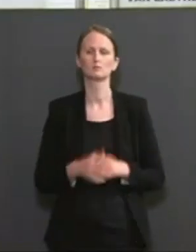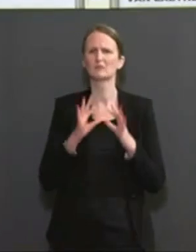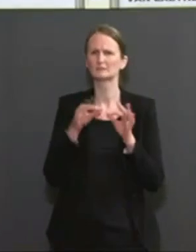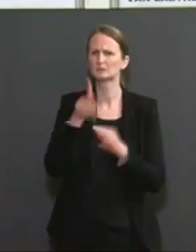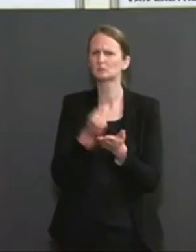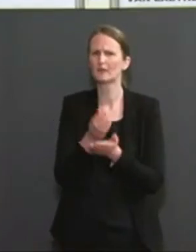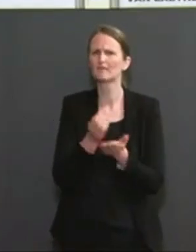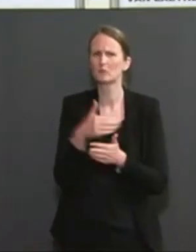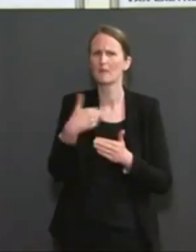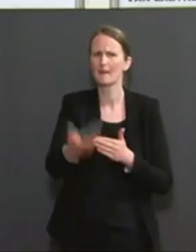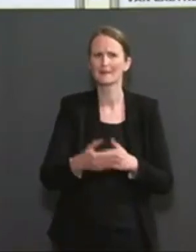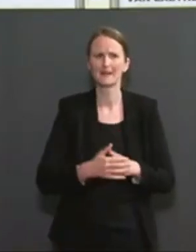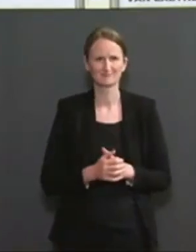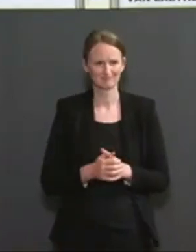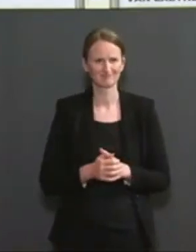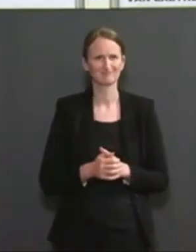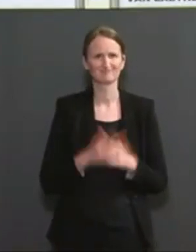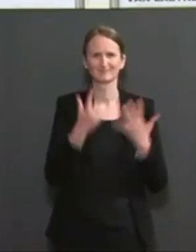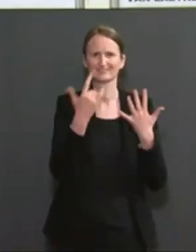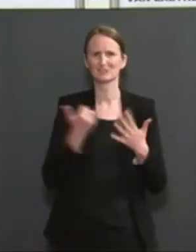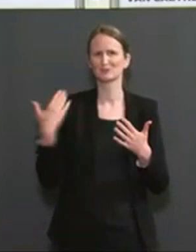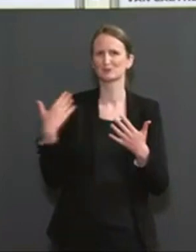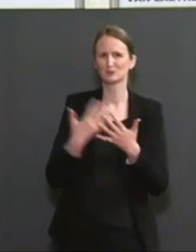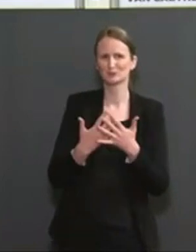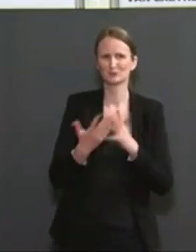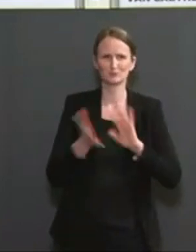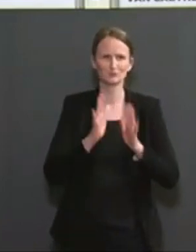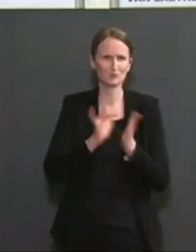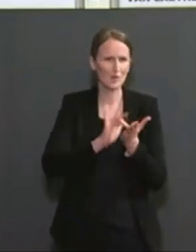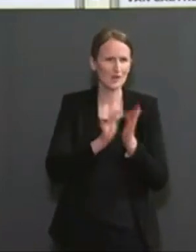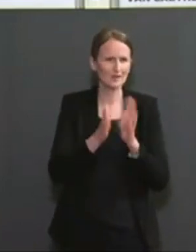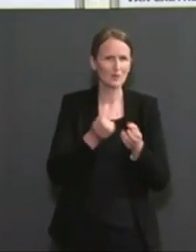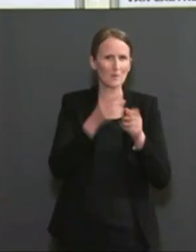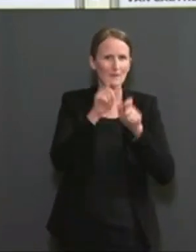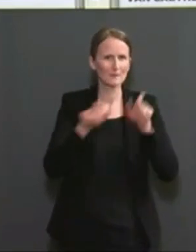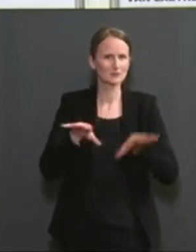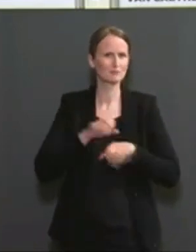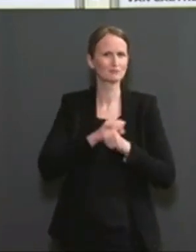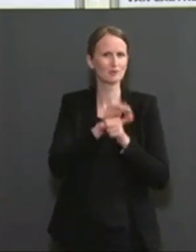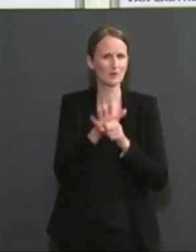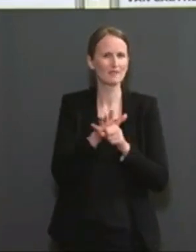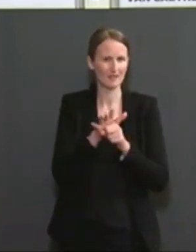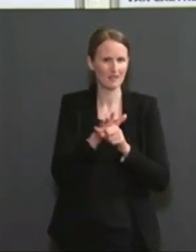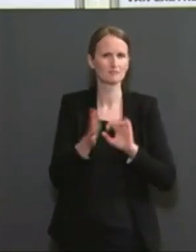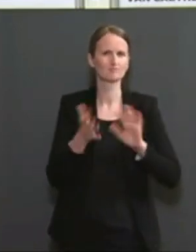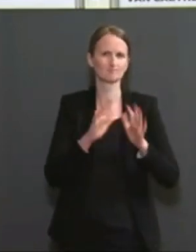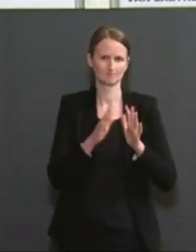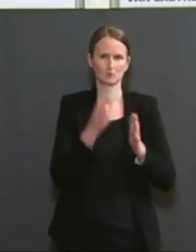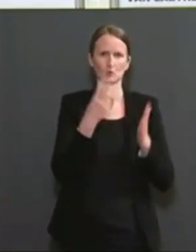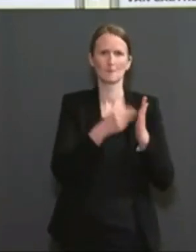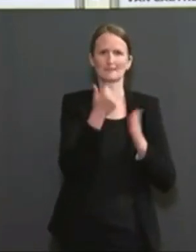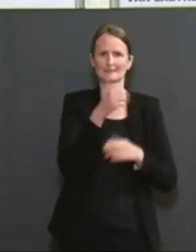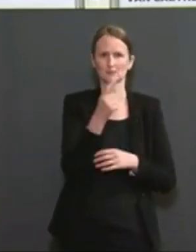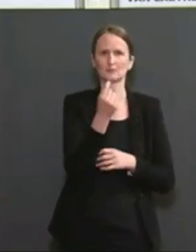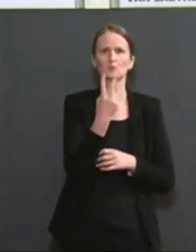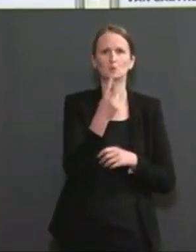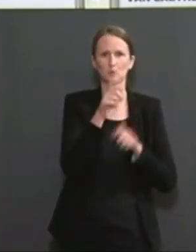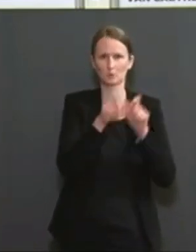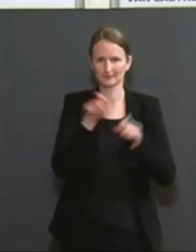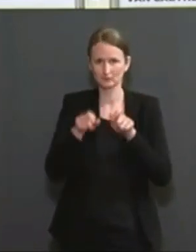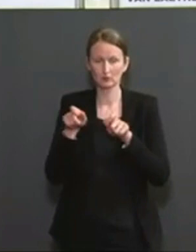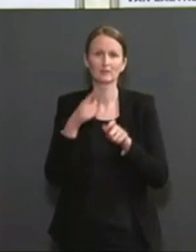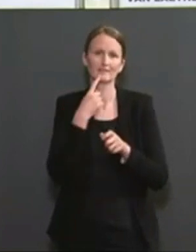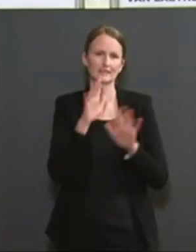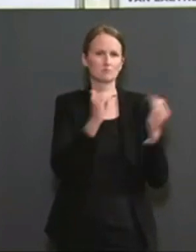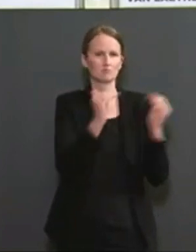cas, ce qui correspond à une baisse de 28%. En l'occurrence, cela correspond aussi à une diminution de moitié